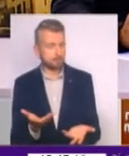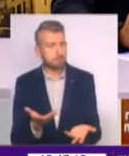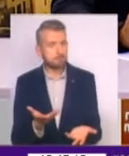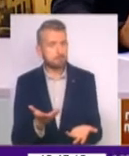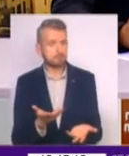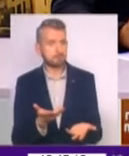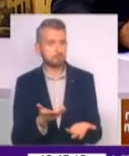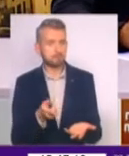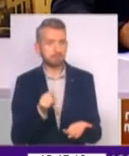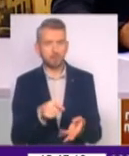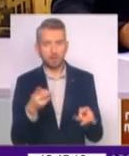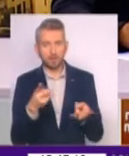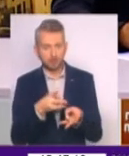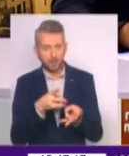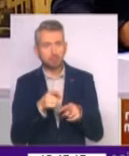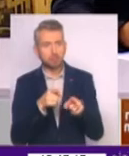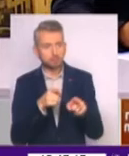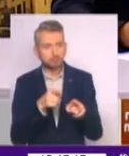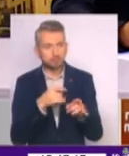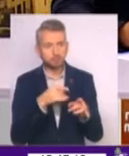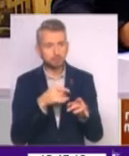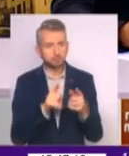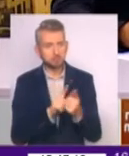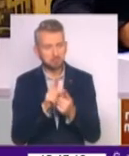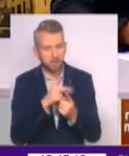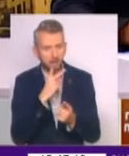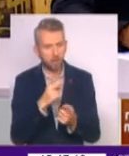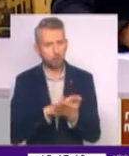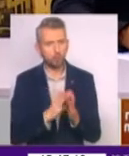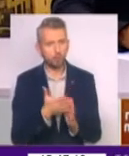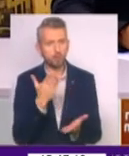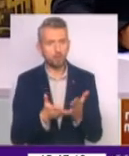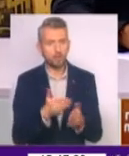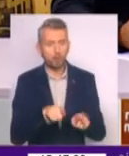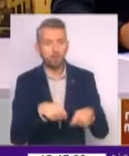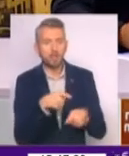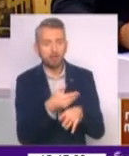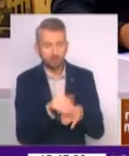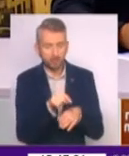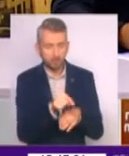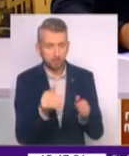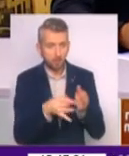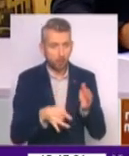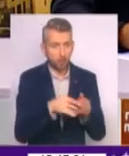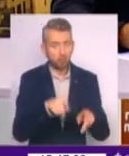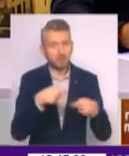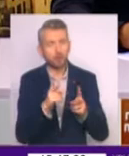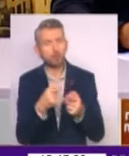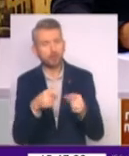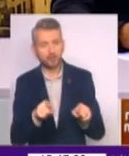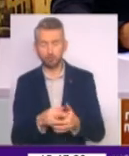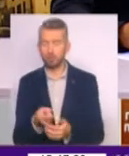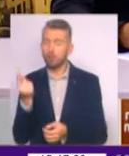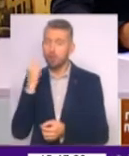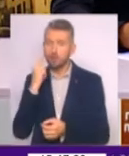треба з підрядником переглянути умови і, можливо, передати цю частину мікрорайону комусь іншому. Так, почули. Ну,